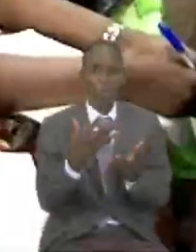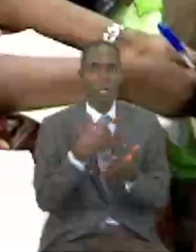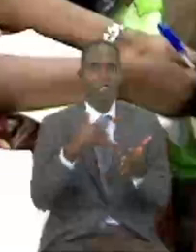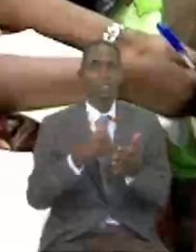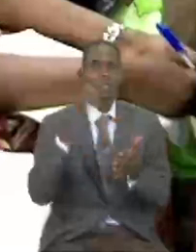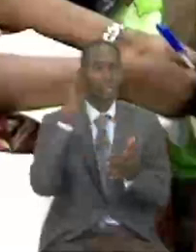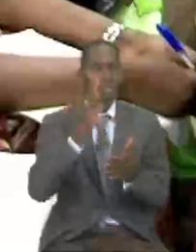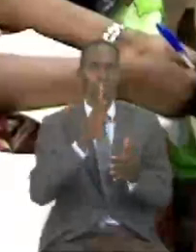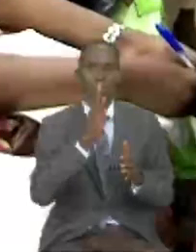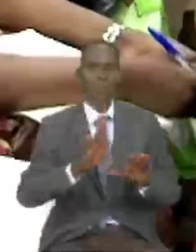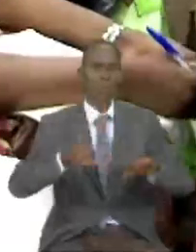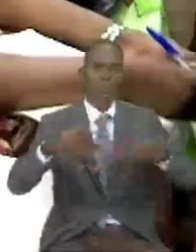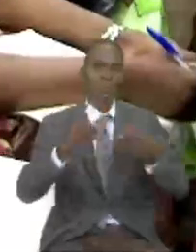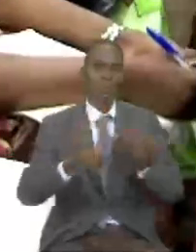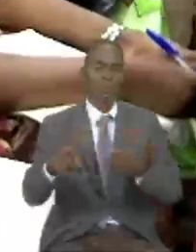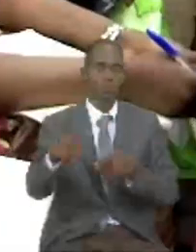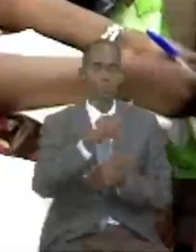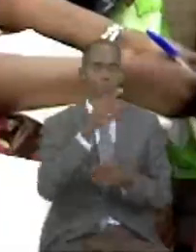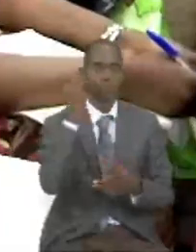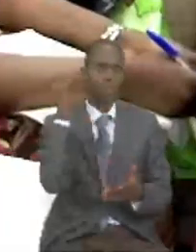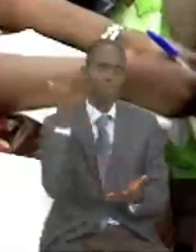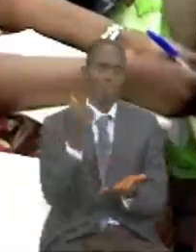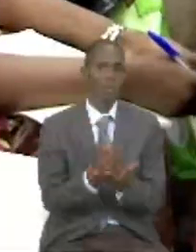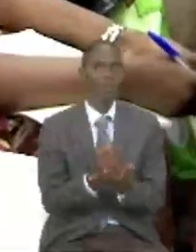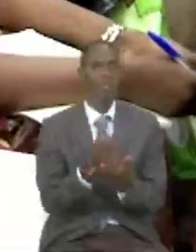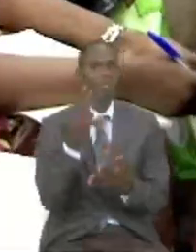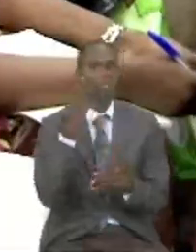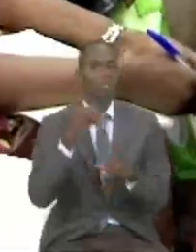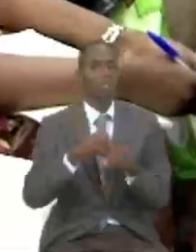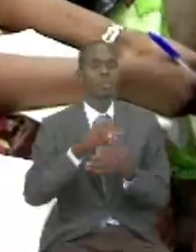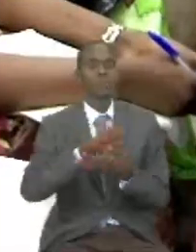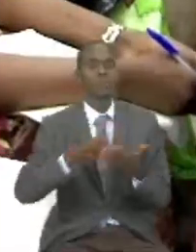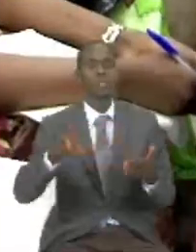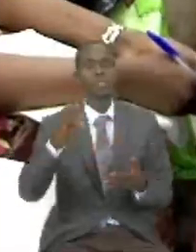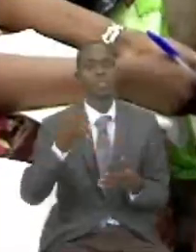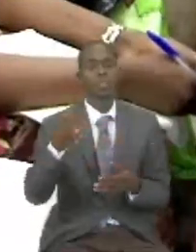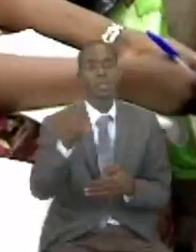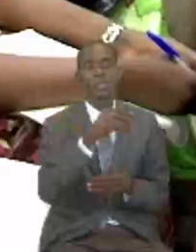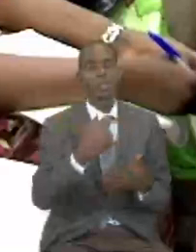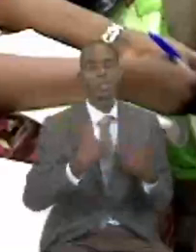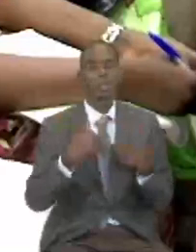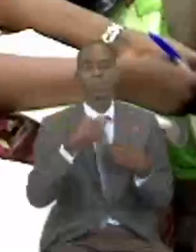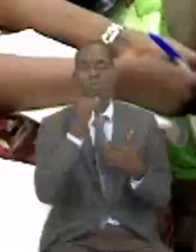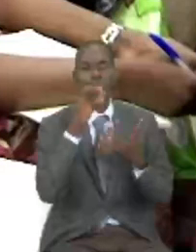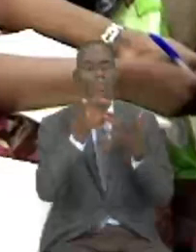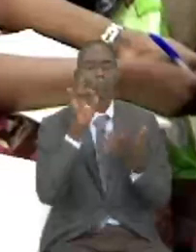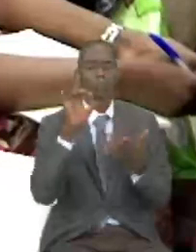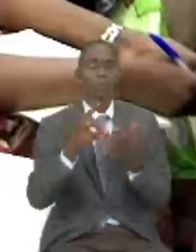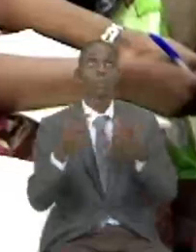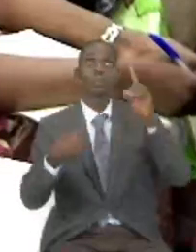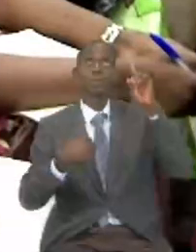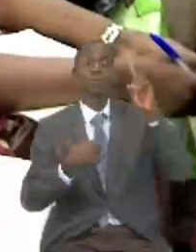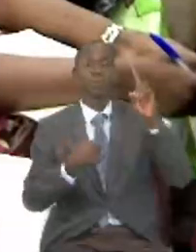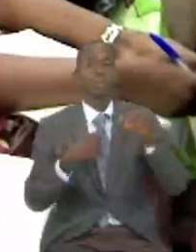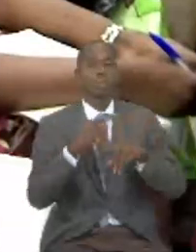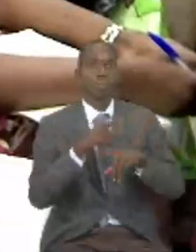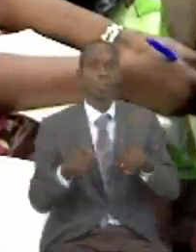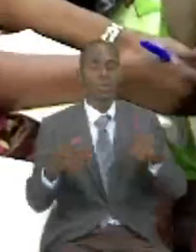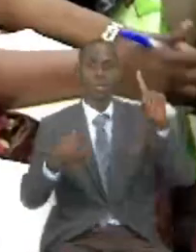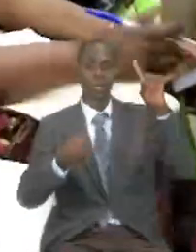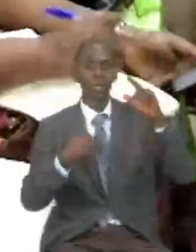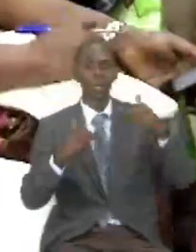et cela vous sera accordé. » Voilà le verset 16. Ce n'est pas vous qui m'avez choisi, mais moi je vous ai